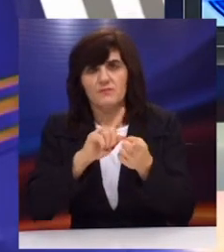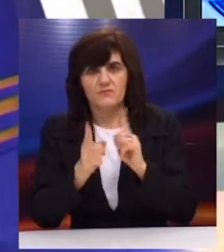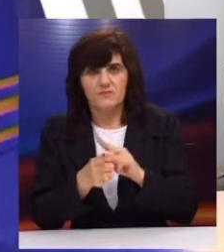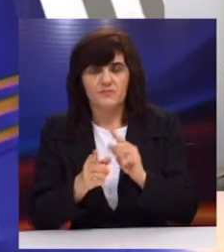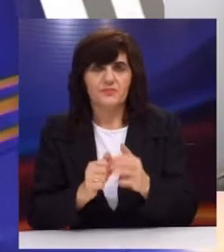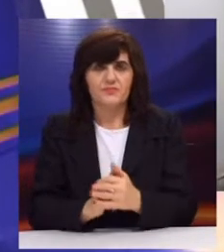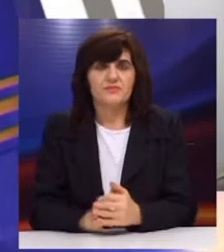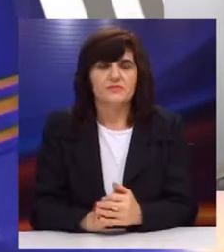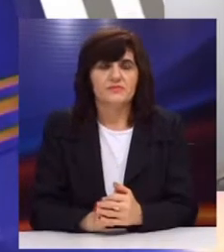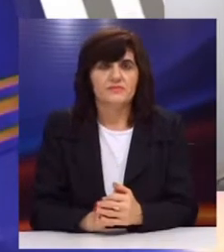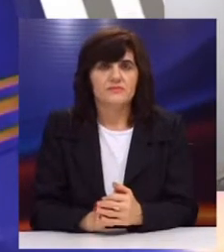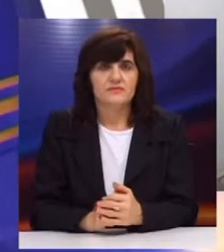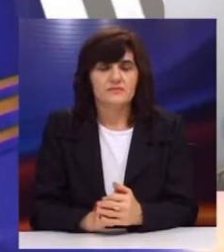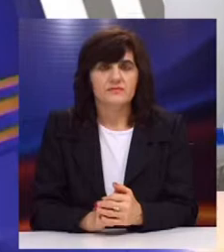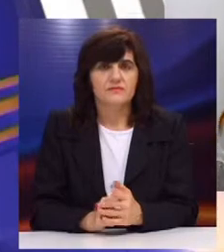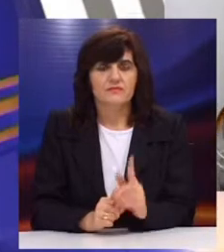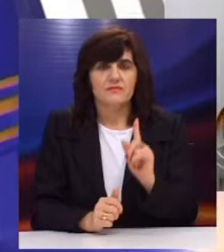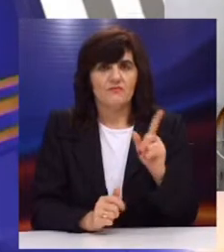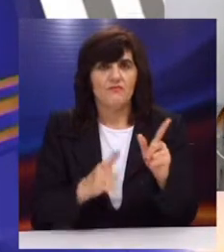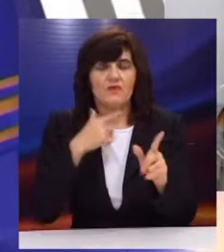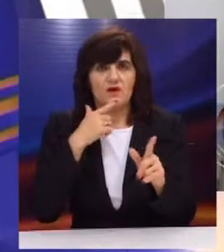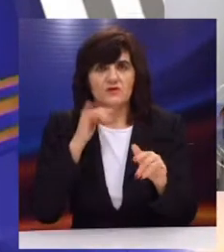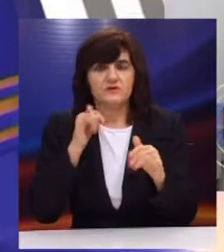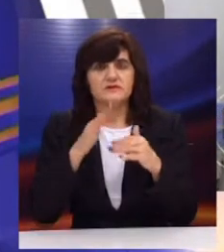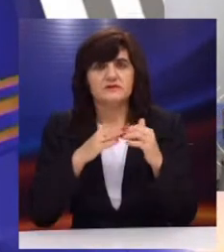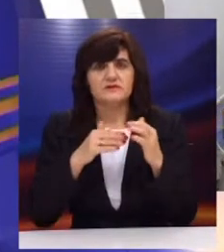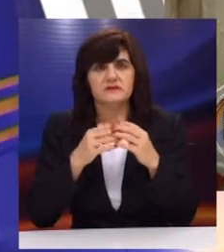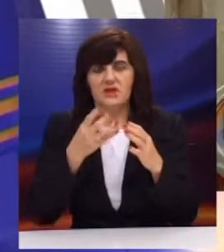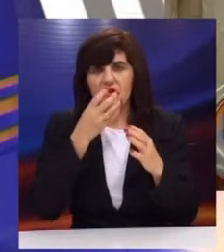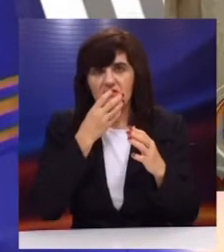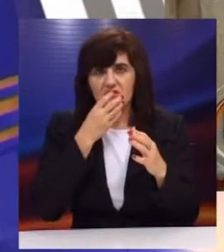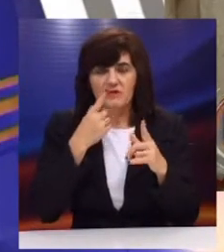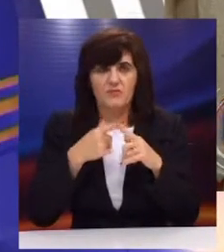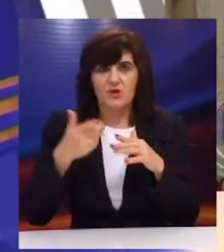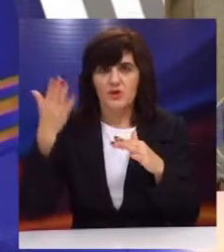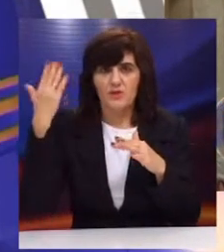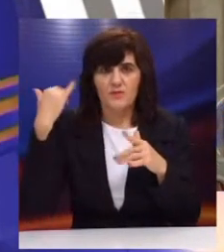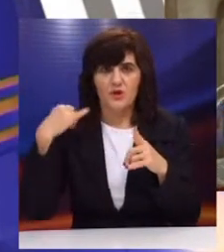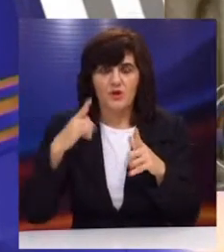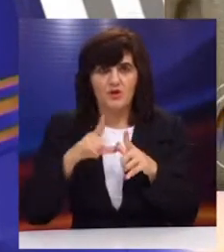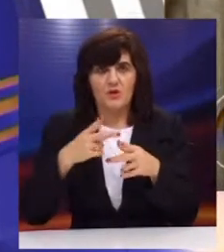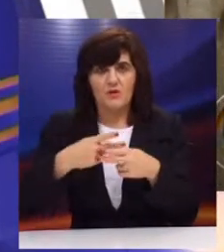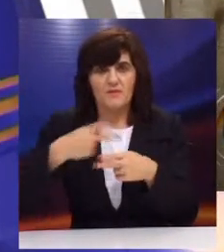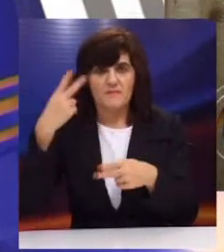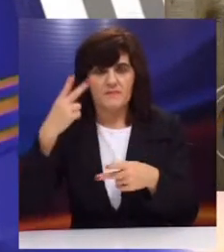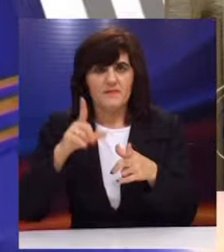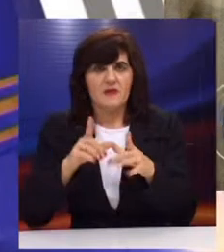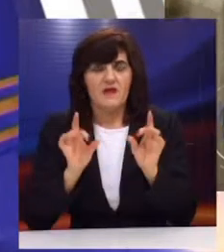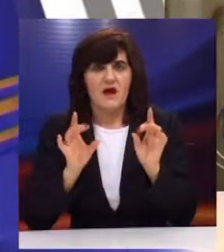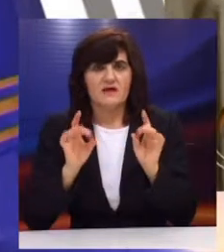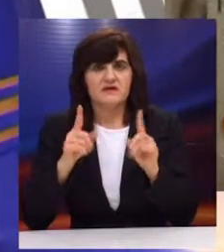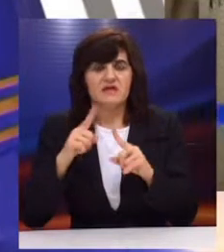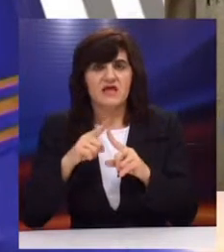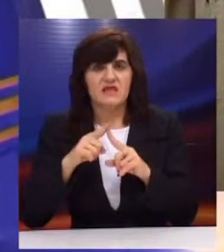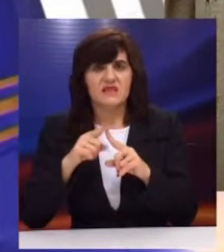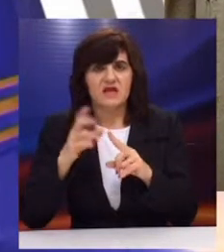mazuta. Miljan Marković kaže da je zadovoljan grejanjem. Ranije godine je u zgradi gde živi na adresi Trg cara